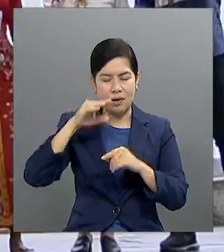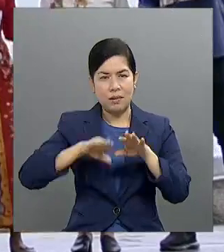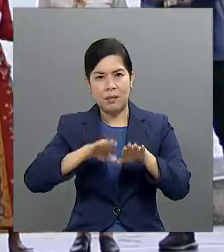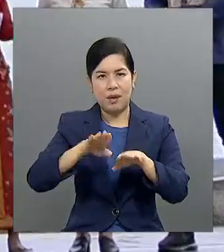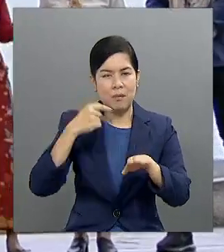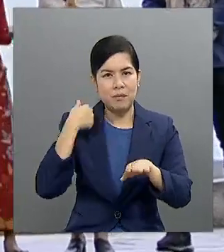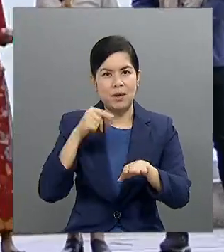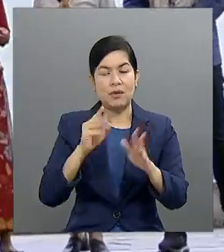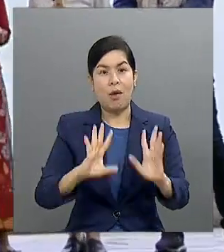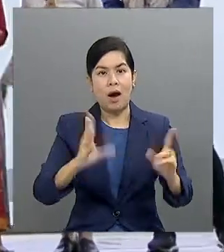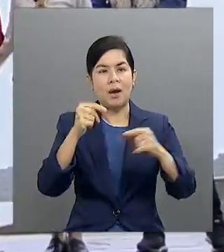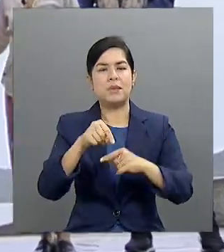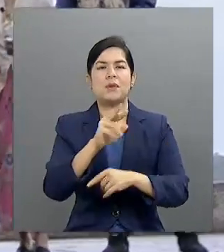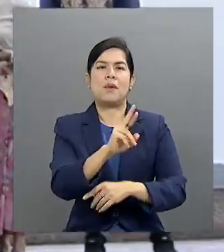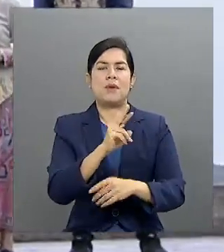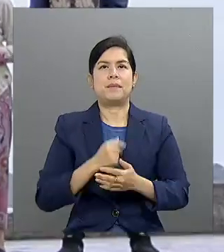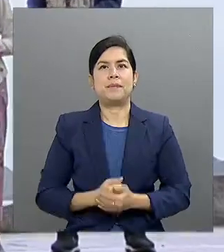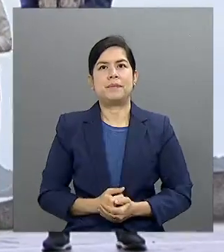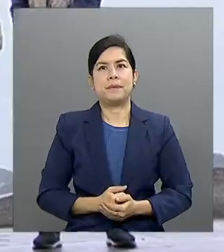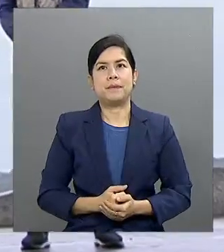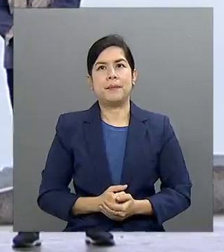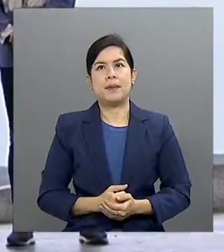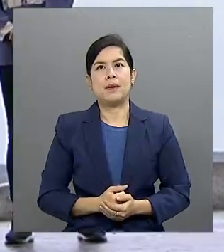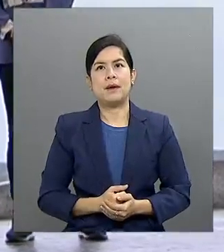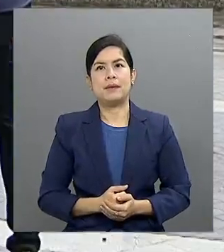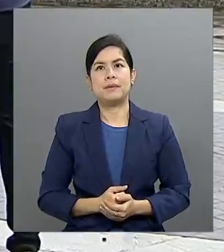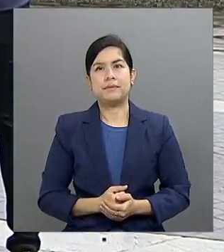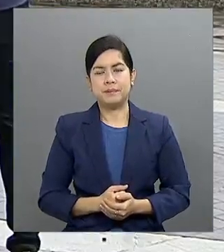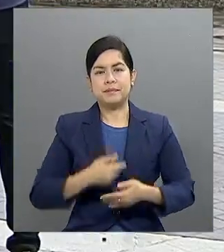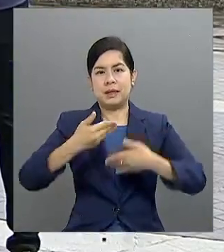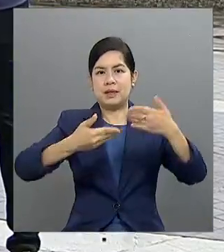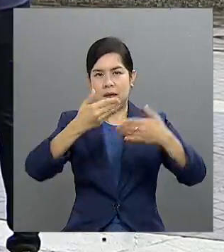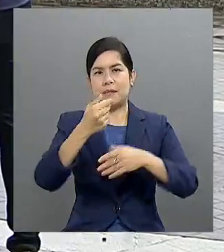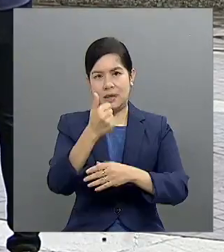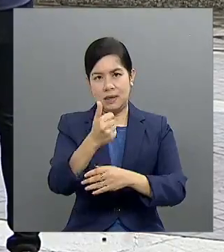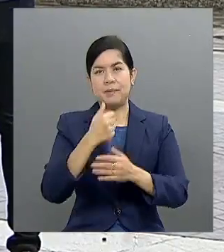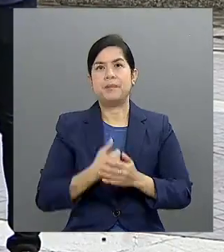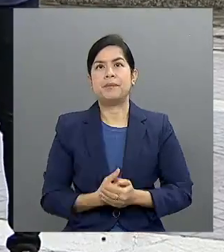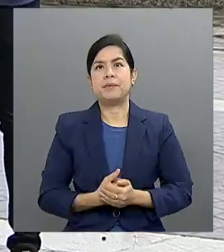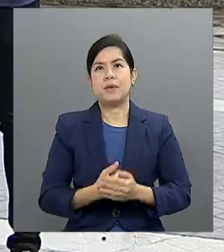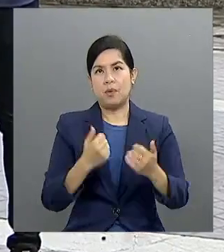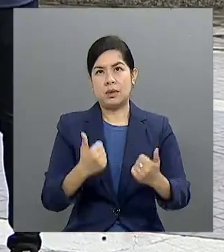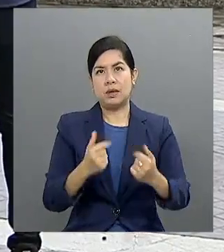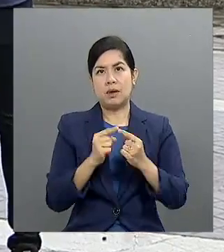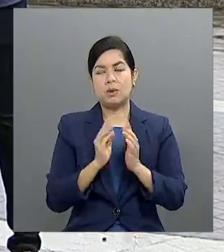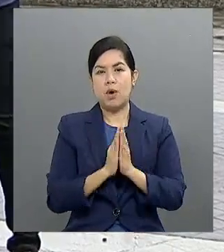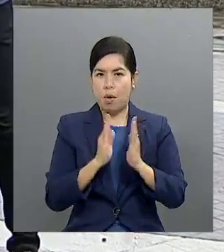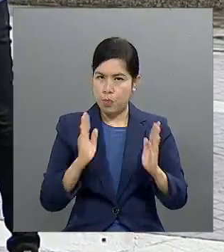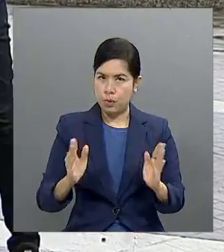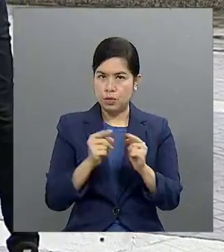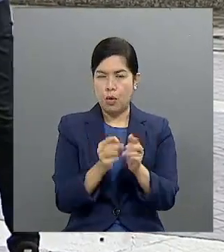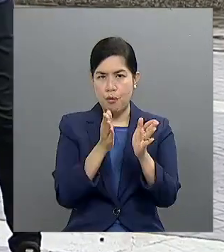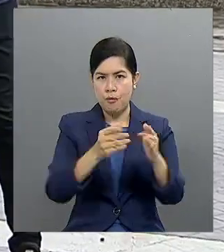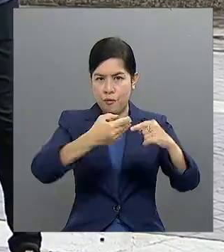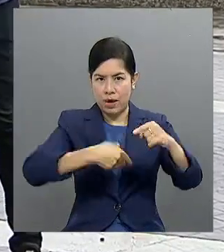ร้องทุกข์ให้มาตามกลับ มากิจกรรมดีๆแบบนี้ค่ะพี่ยูค ่ ะ ใช่แล้วค่ะเราต้องขอบคุณนะคะหลายภาคส่วนที่ให้การสนับสนุนนะคะใน